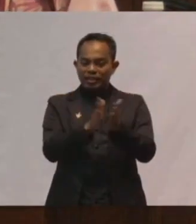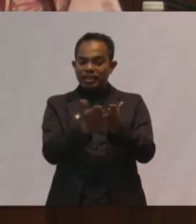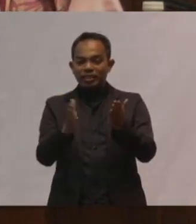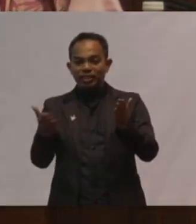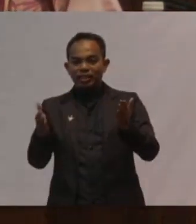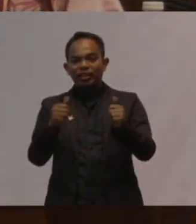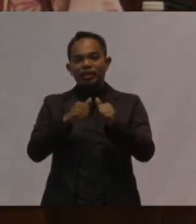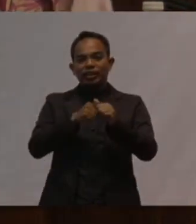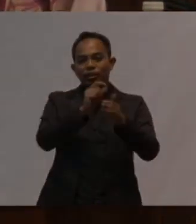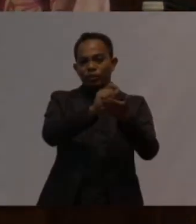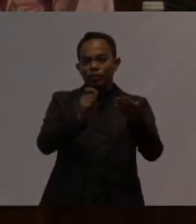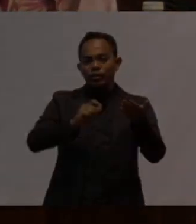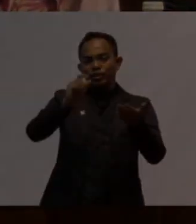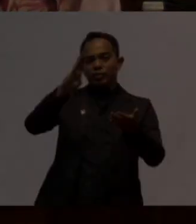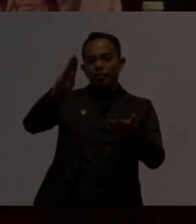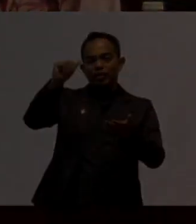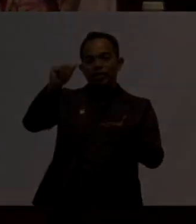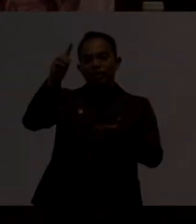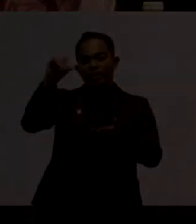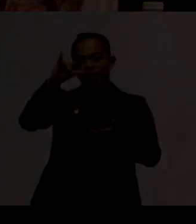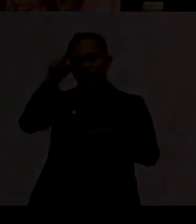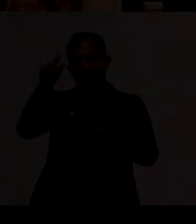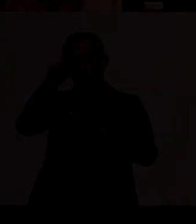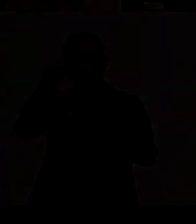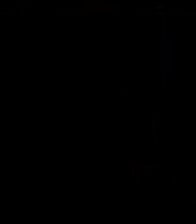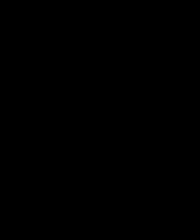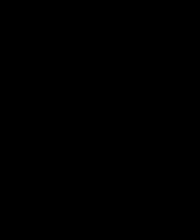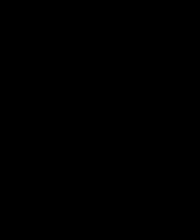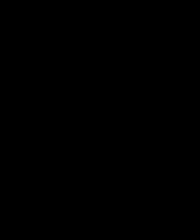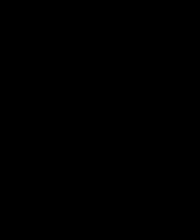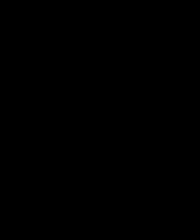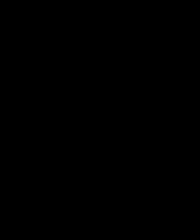Zaman Said Nursi ke lebih 40 negara. Alhamdulillah. Terima kasih Ustaz Jalil.